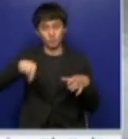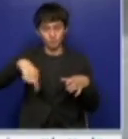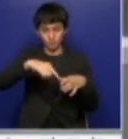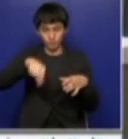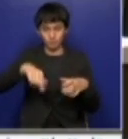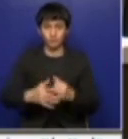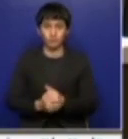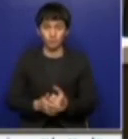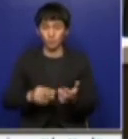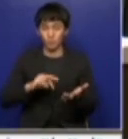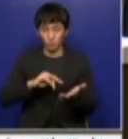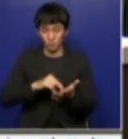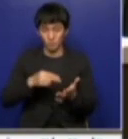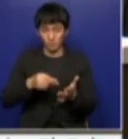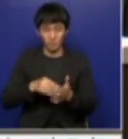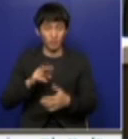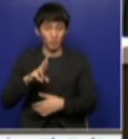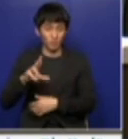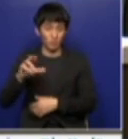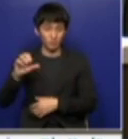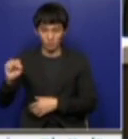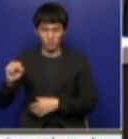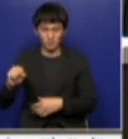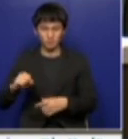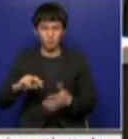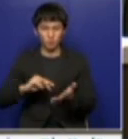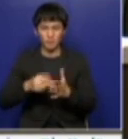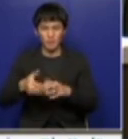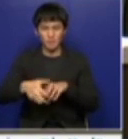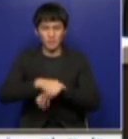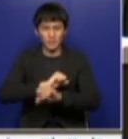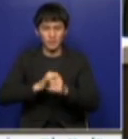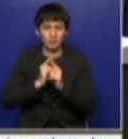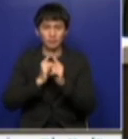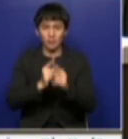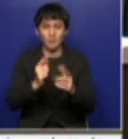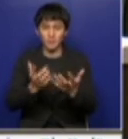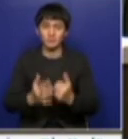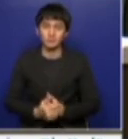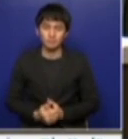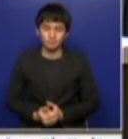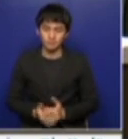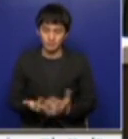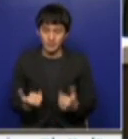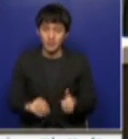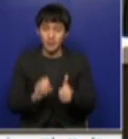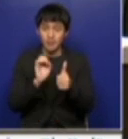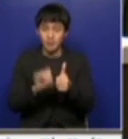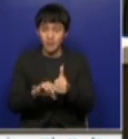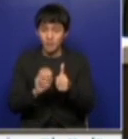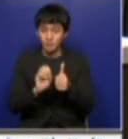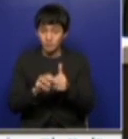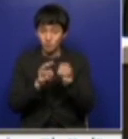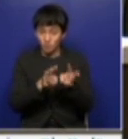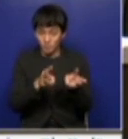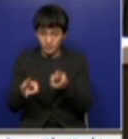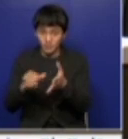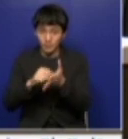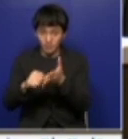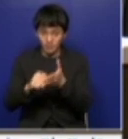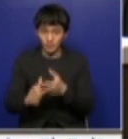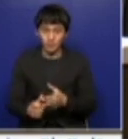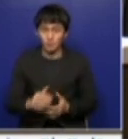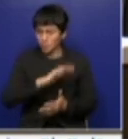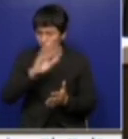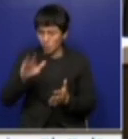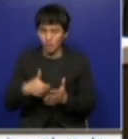อย่าเพิ่งรัฐสภาเราเนี่ยมันก็เลยเกิดปัญหาทีนี้มาดูทางออกทำไมครับทางออกที่พวกเราเสนอมา